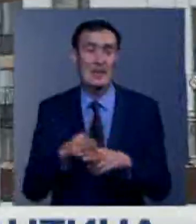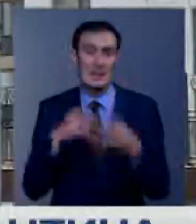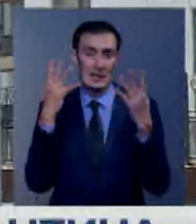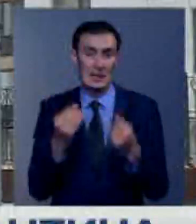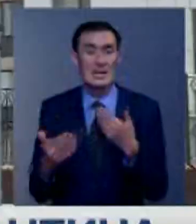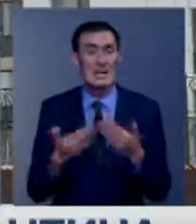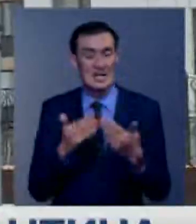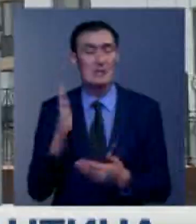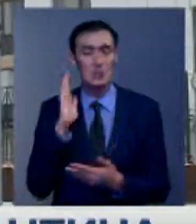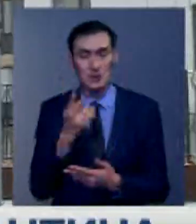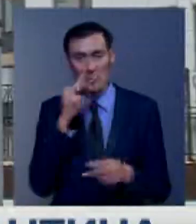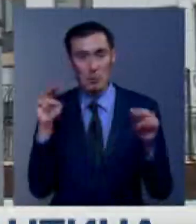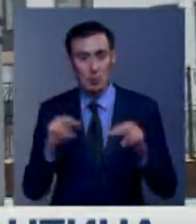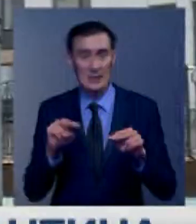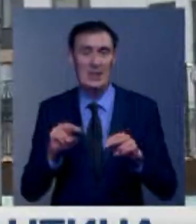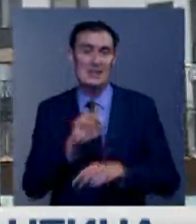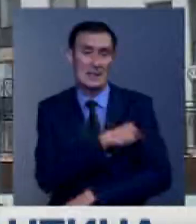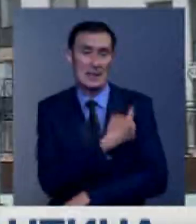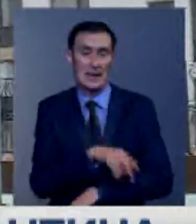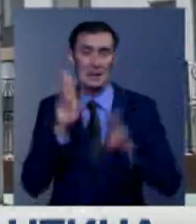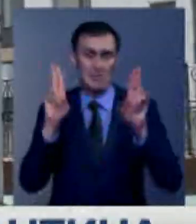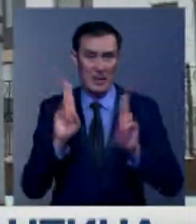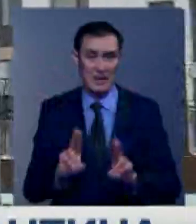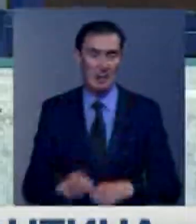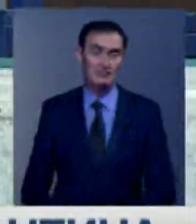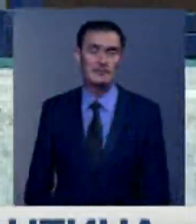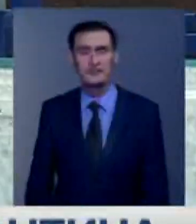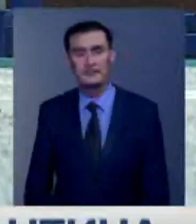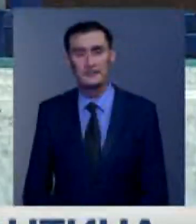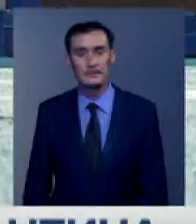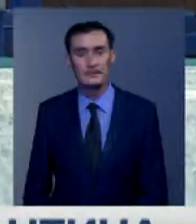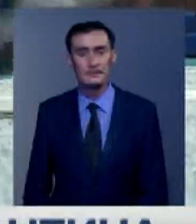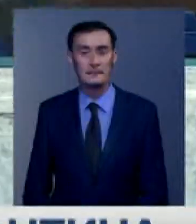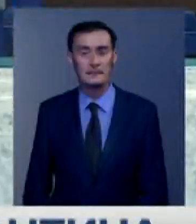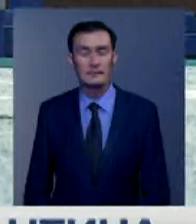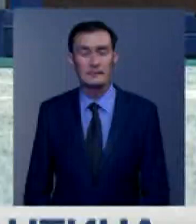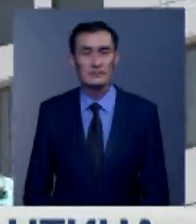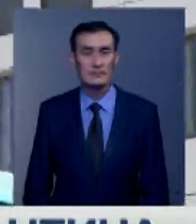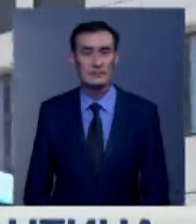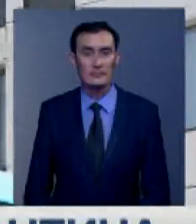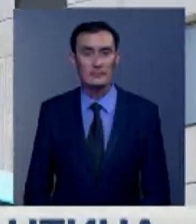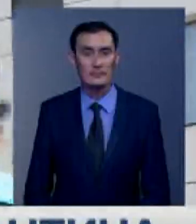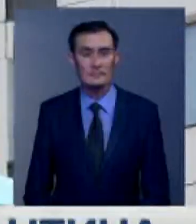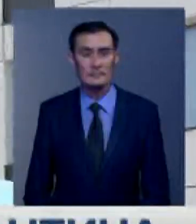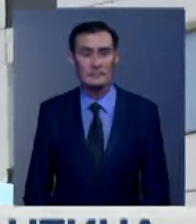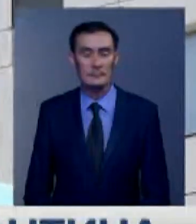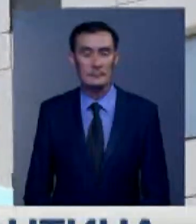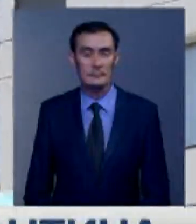все санитарные правила. Марк Брюшко, Марина Золотарева, Марат Дихамбаев, Сайлау Игликов, Хабар 24.